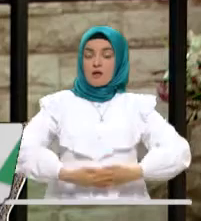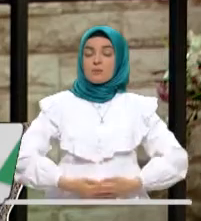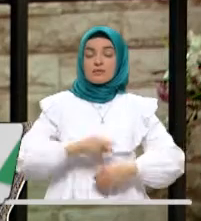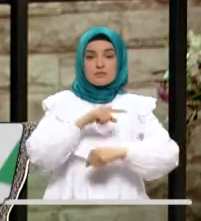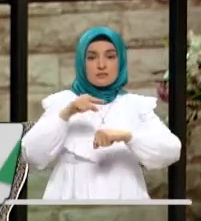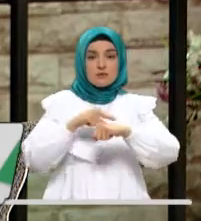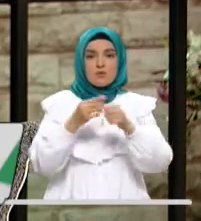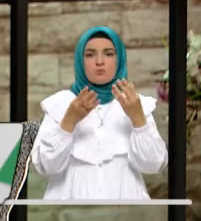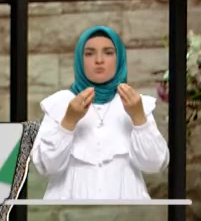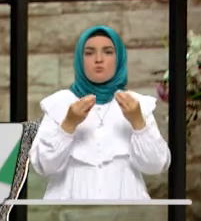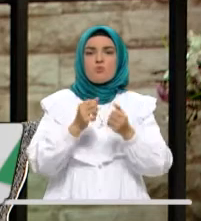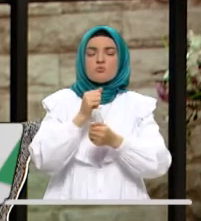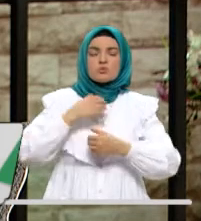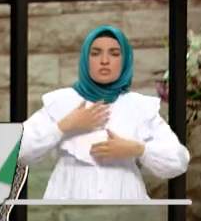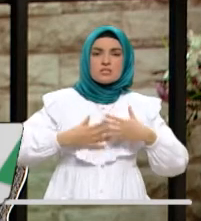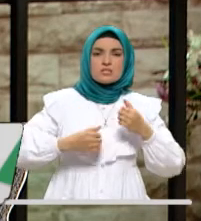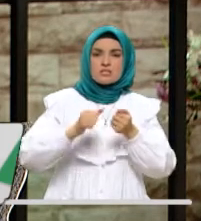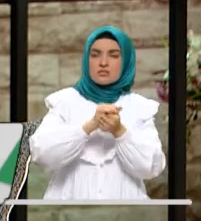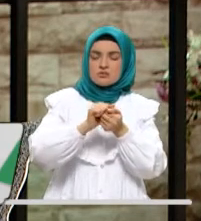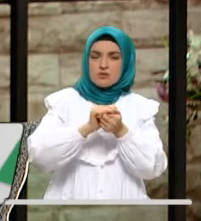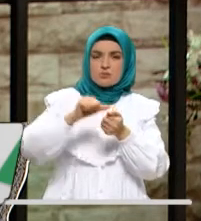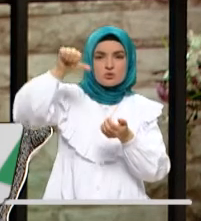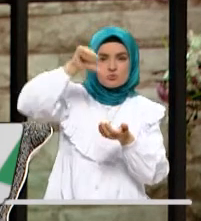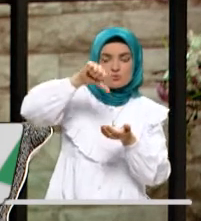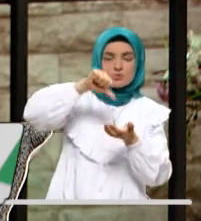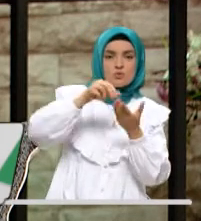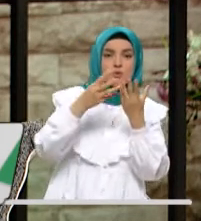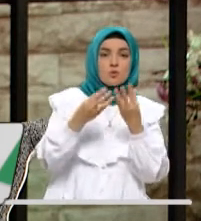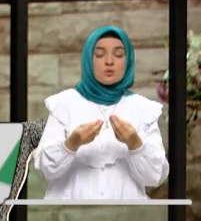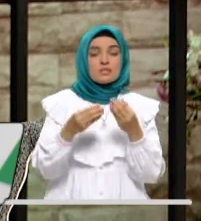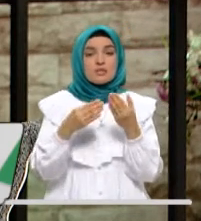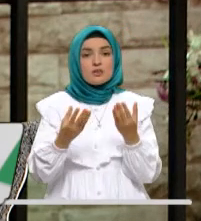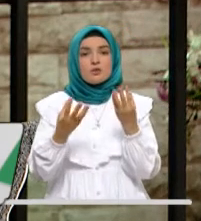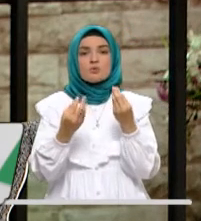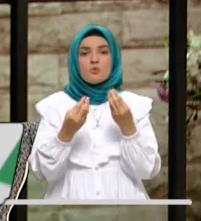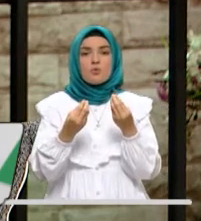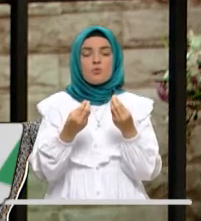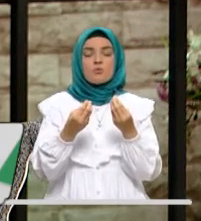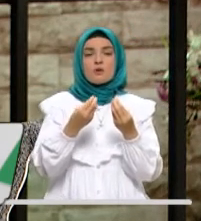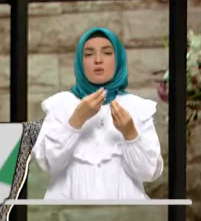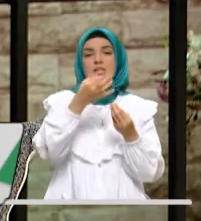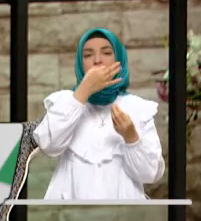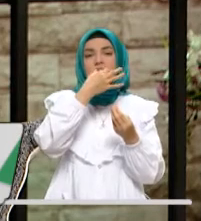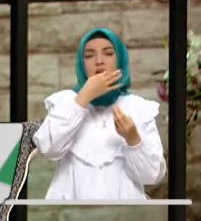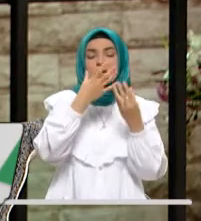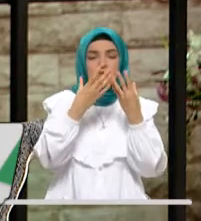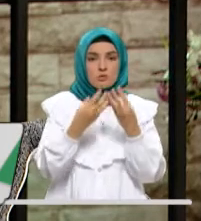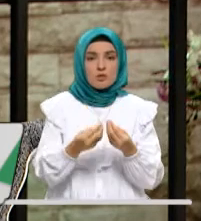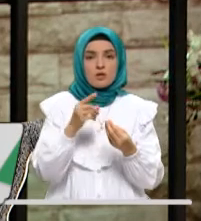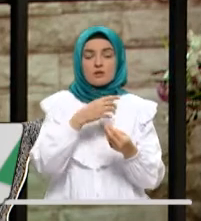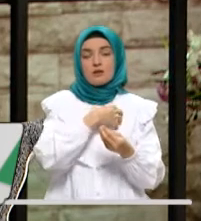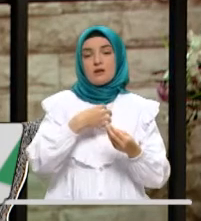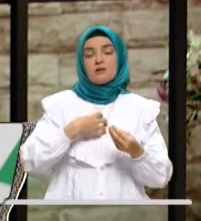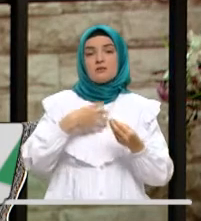çok çamaşır suyuna maruz kalan anneler olduğu veya çok tarım ilacına maruz kalan anneler olduğu tespit ediliyor.